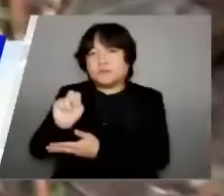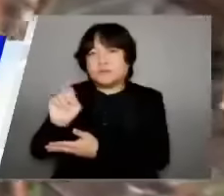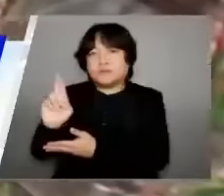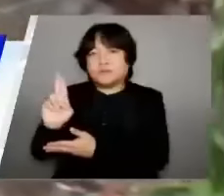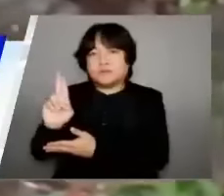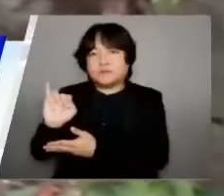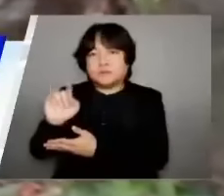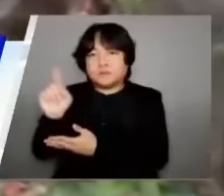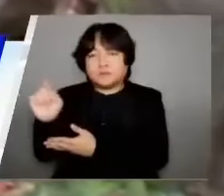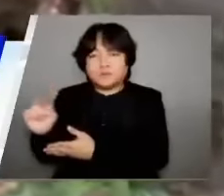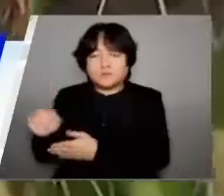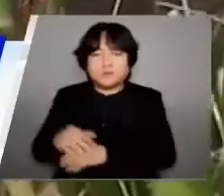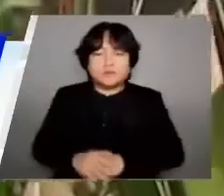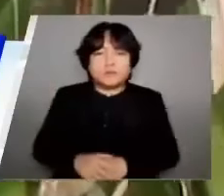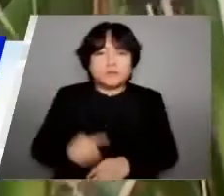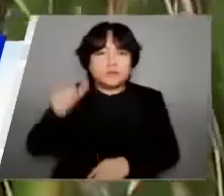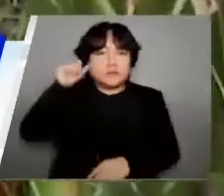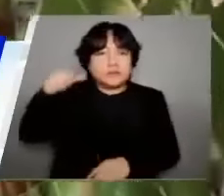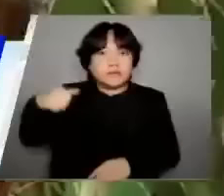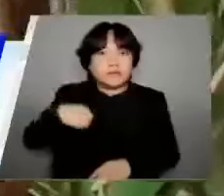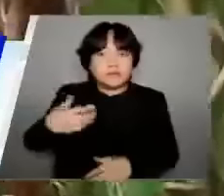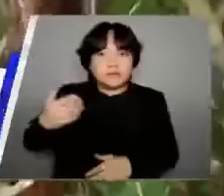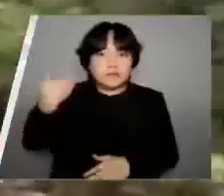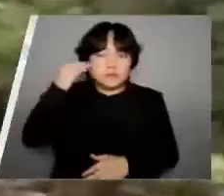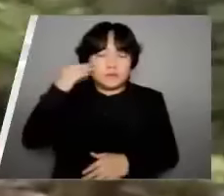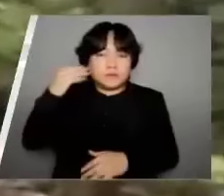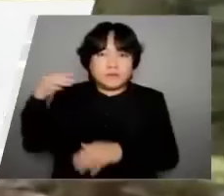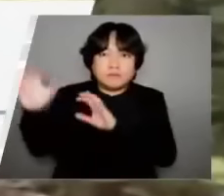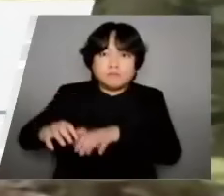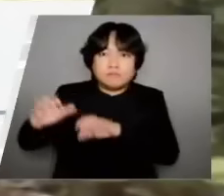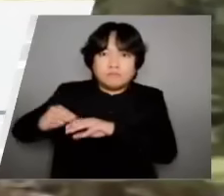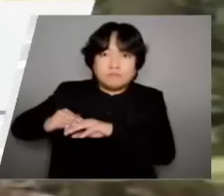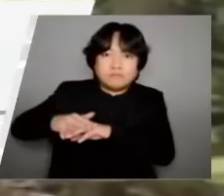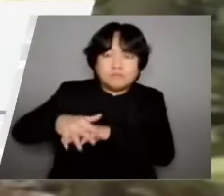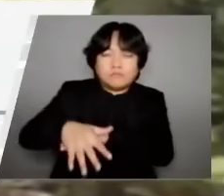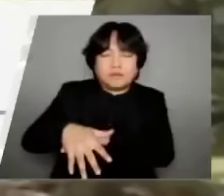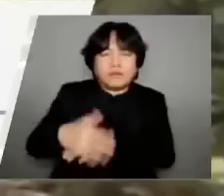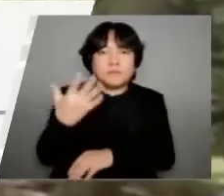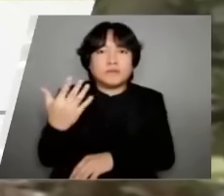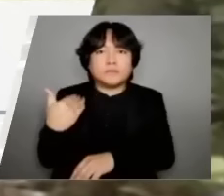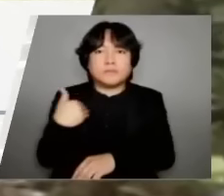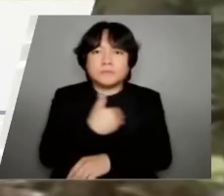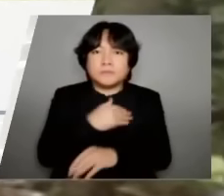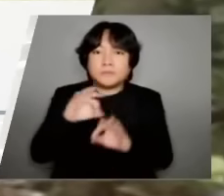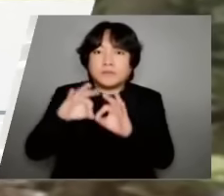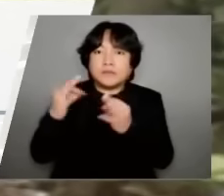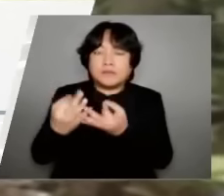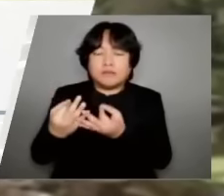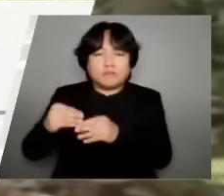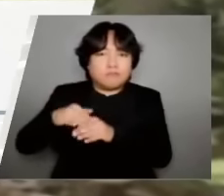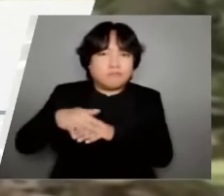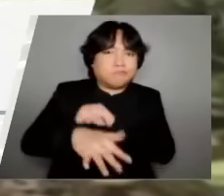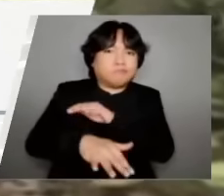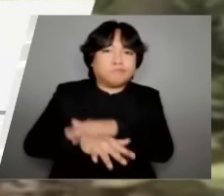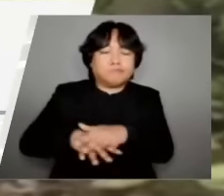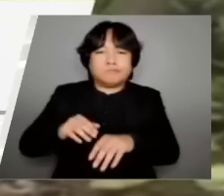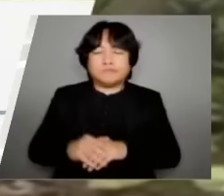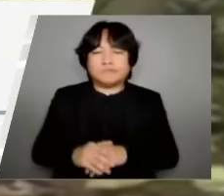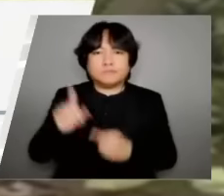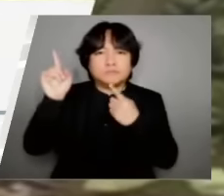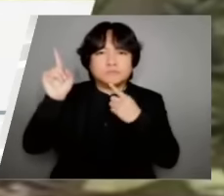lang bahay ng pamilya Negro, kundi 5 miyembro nito. Halos-halo lang po, parang 10 minutes lang yung pangyayari. Biglang mayroong